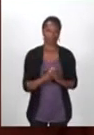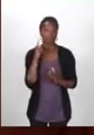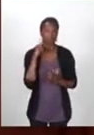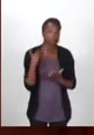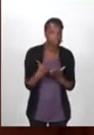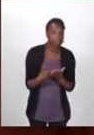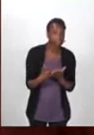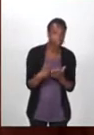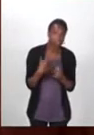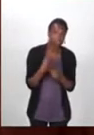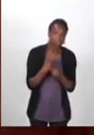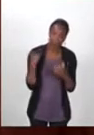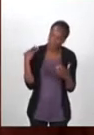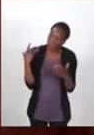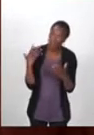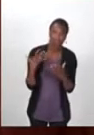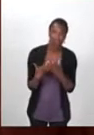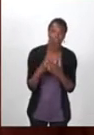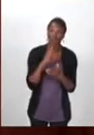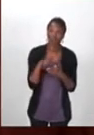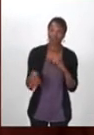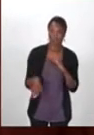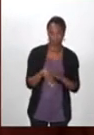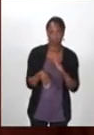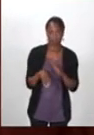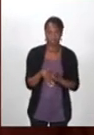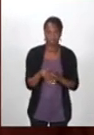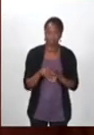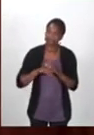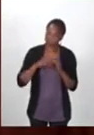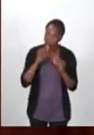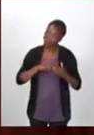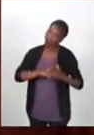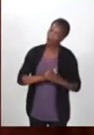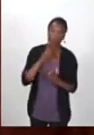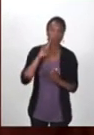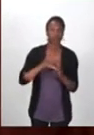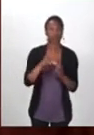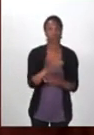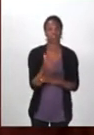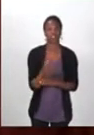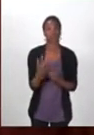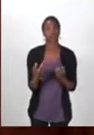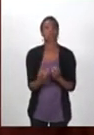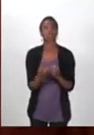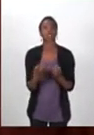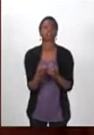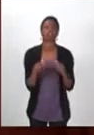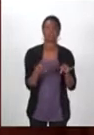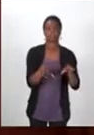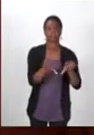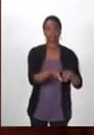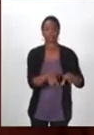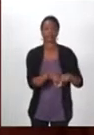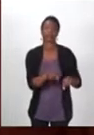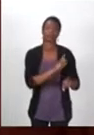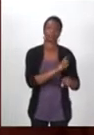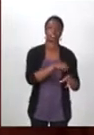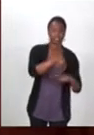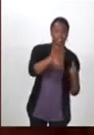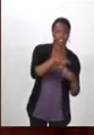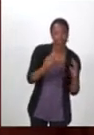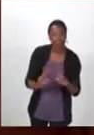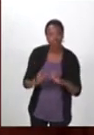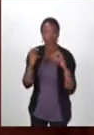travail mené depuis le début de notre mandat et accentué en 2021 pour augmenter, par exemple, la production d'énergie renouvelable sur le